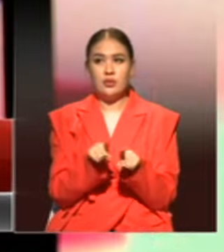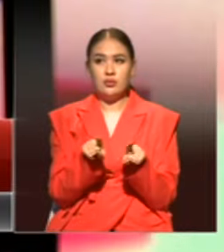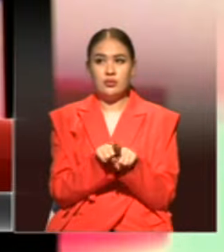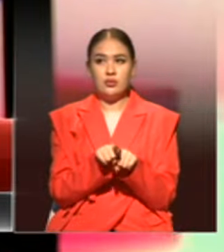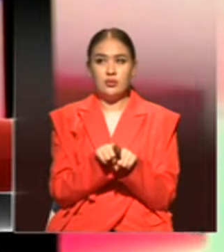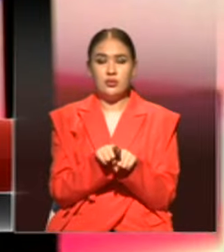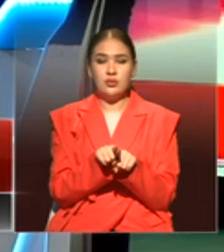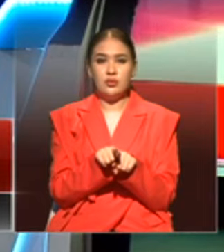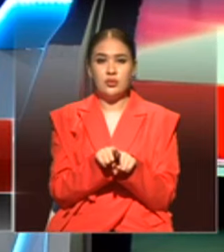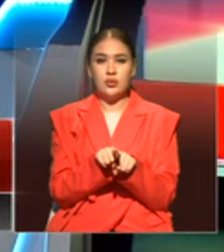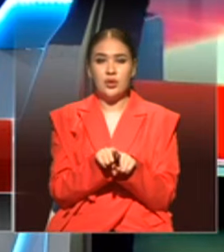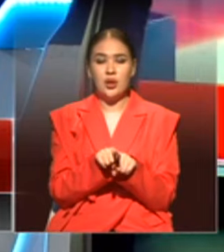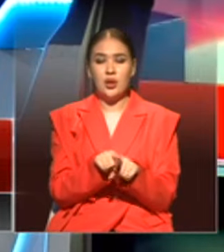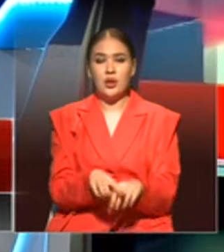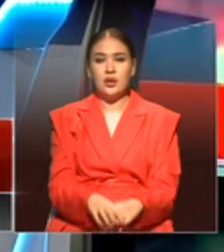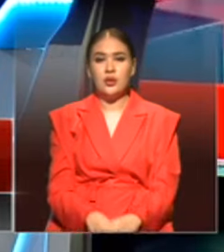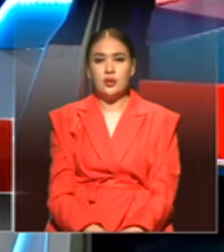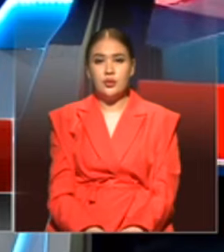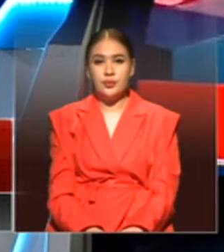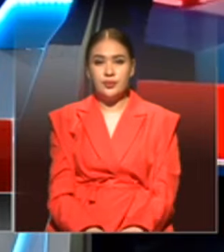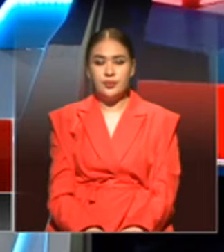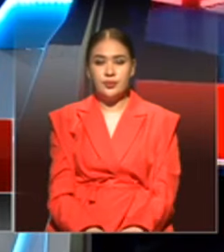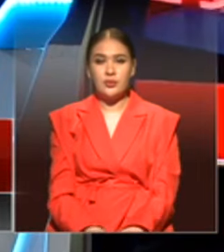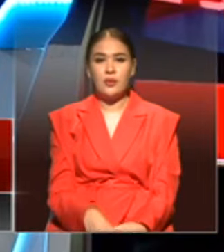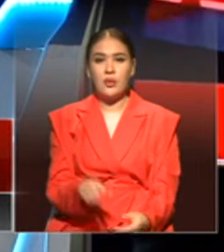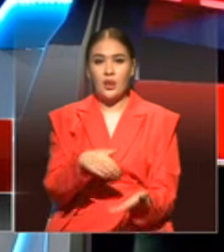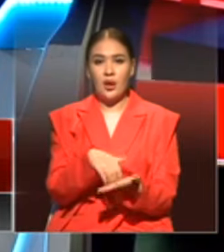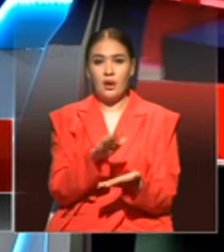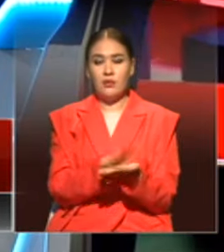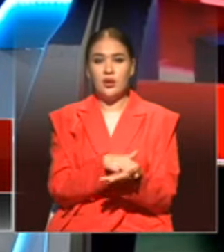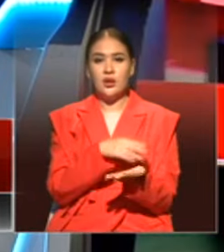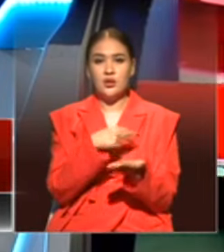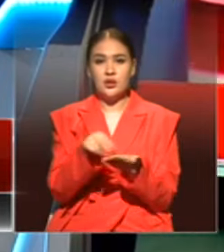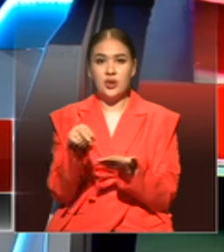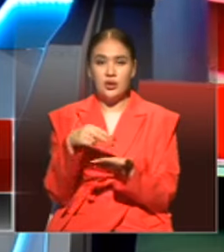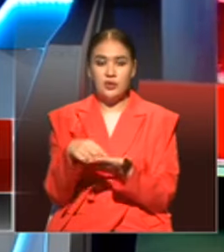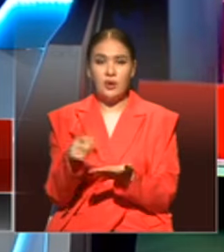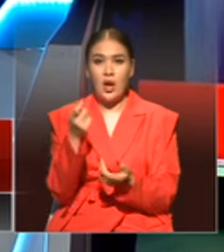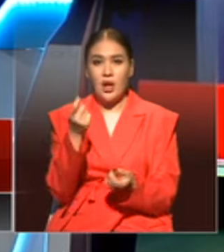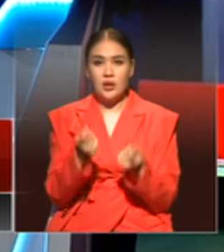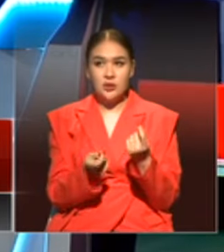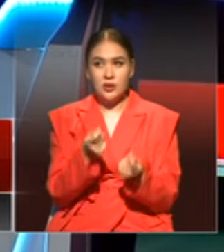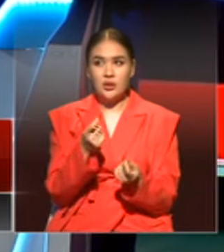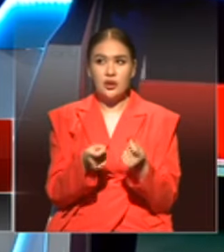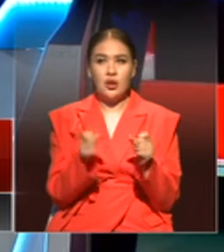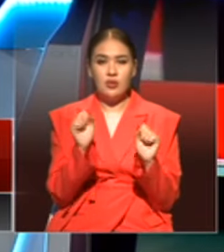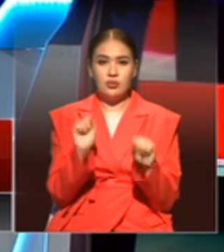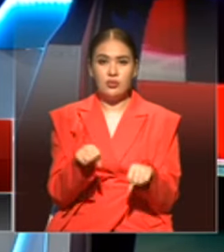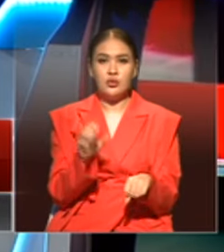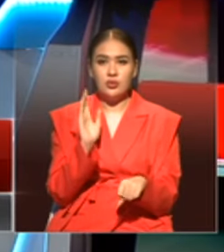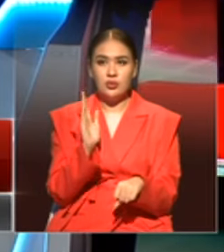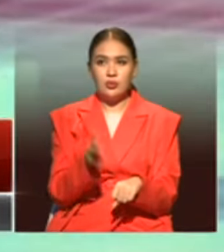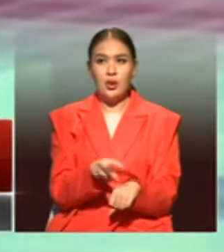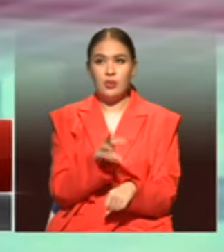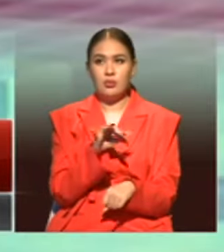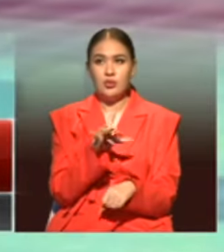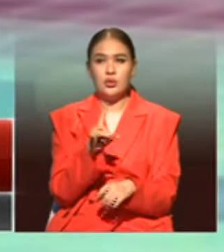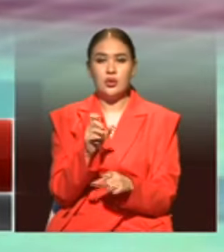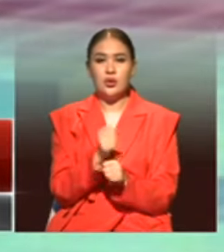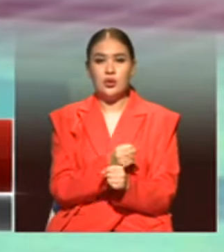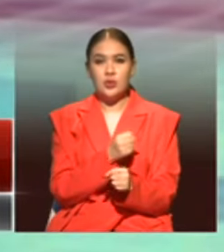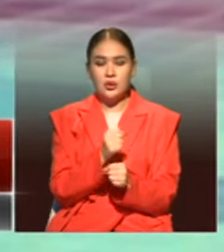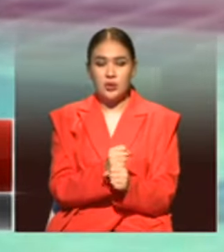кішкентай себебіміз ғана тиеді, көп емес. Тауарлар сатып алу мен қызмет көрсету арзандау болады. Жаңа сіз қоқыстарды сұрыптау